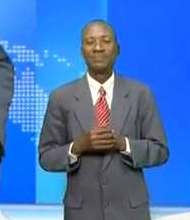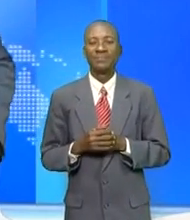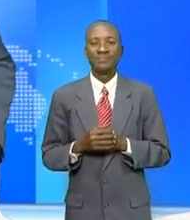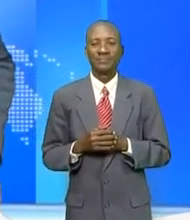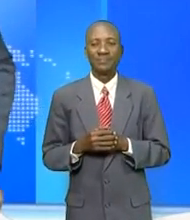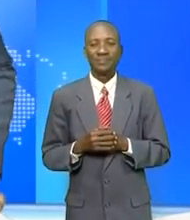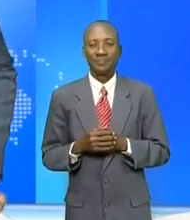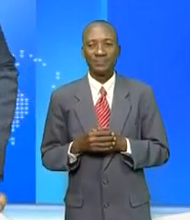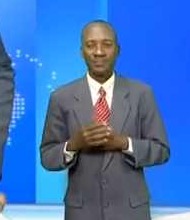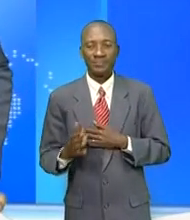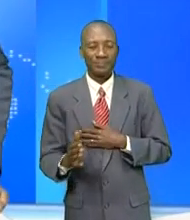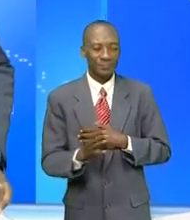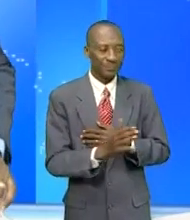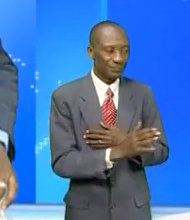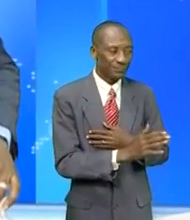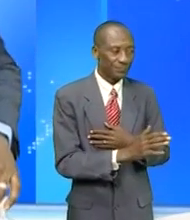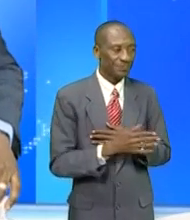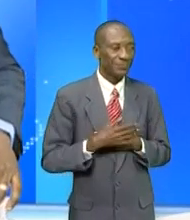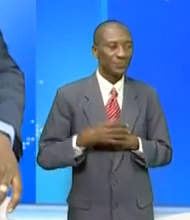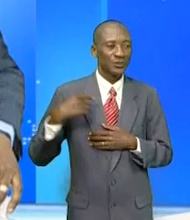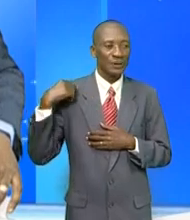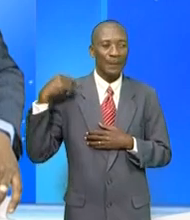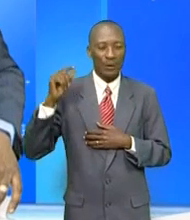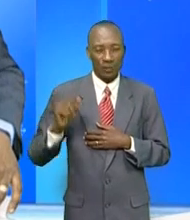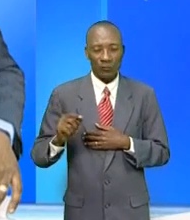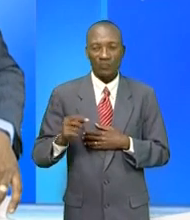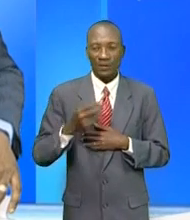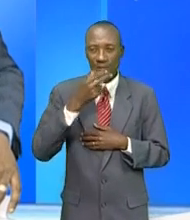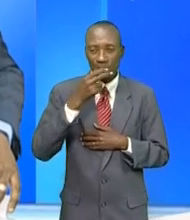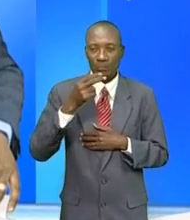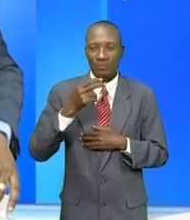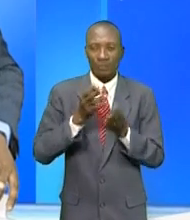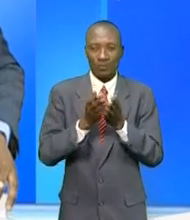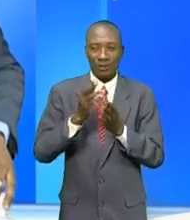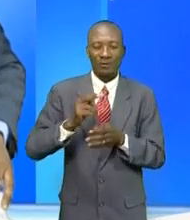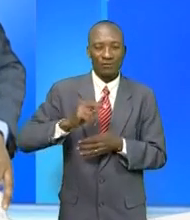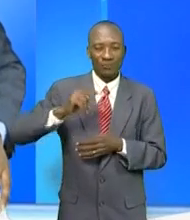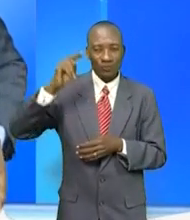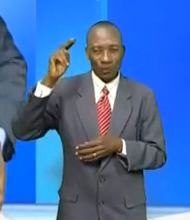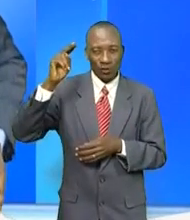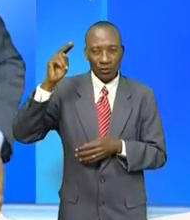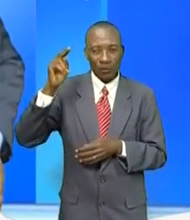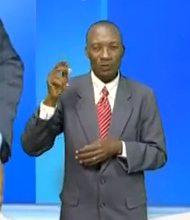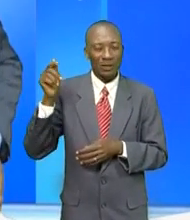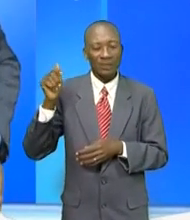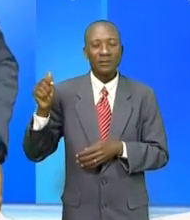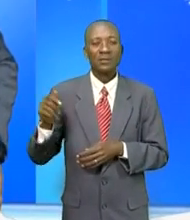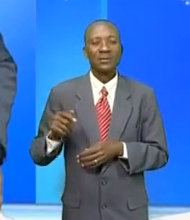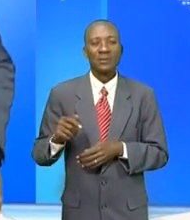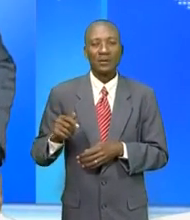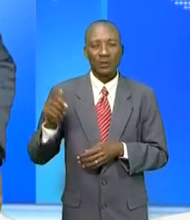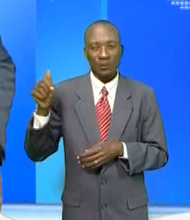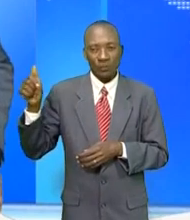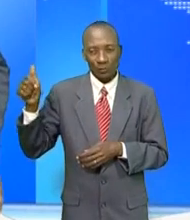Ils étaient très attendus, le gouverneur du Nord Kivu et celui de l'Ituri, le gouverneur militaire nouvellement nommé par